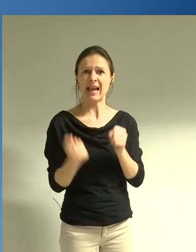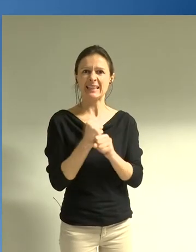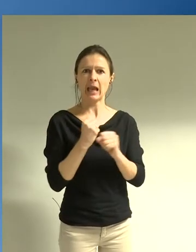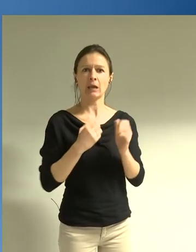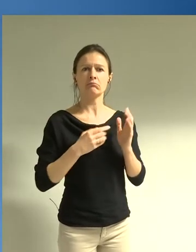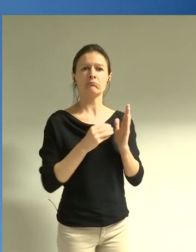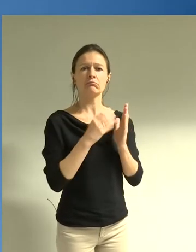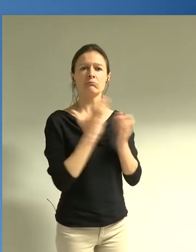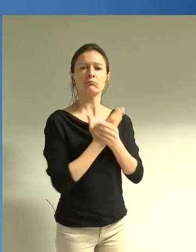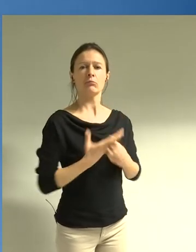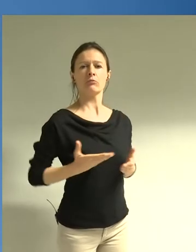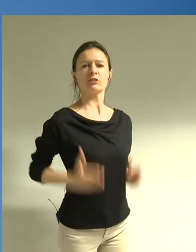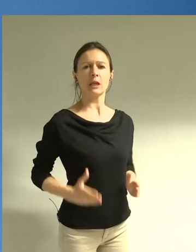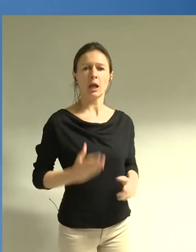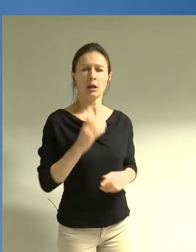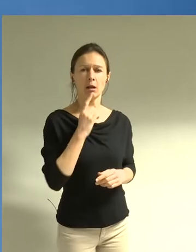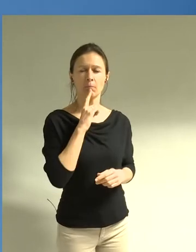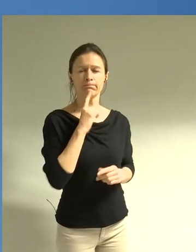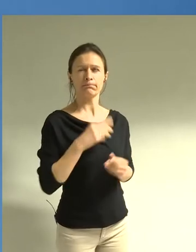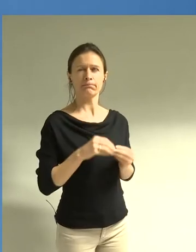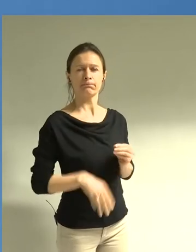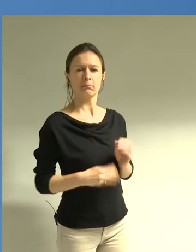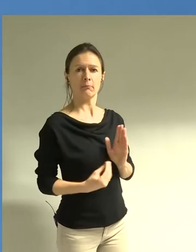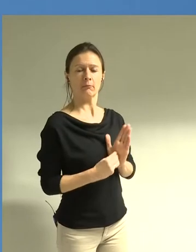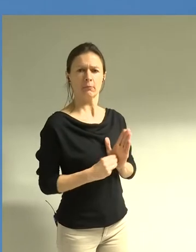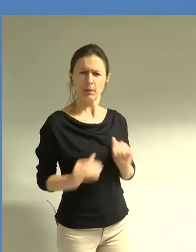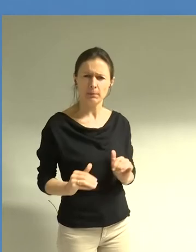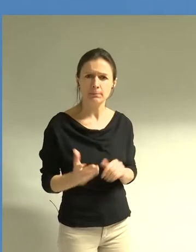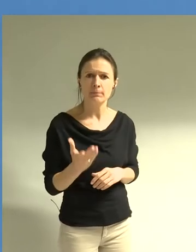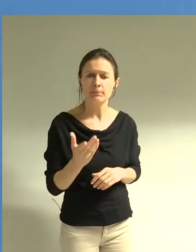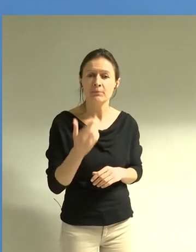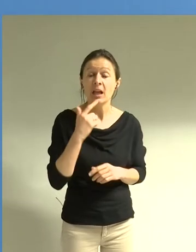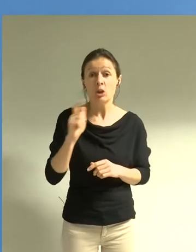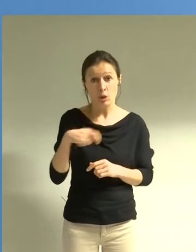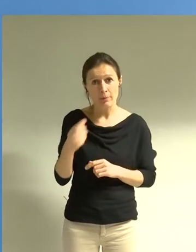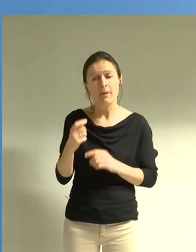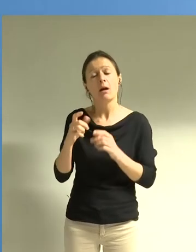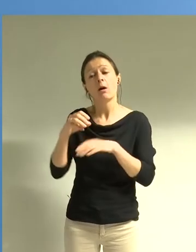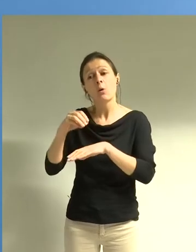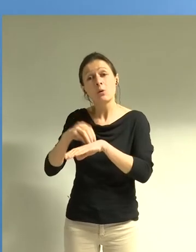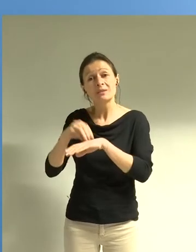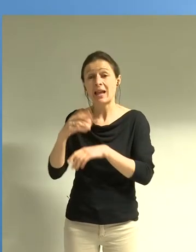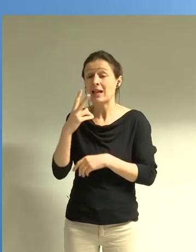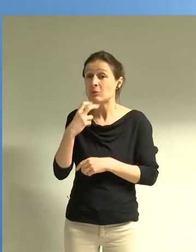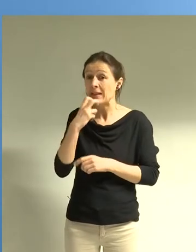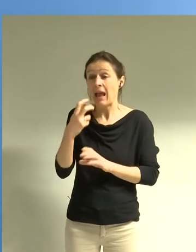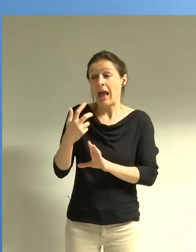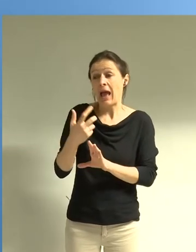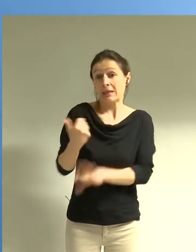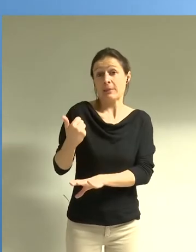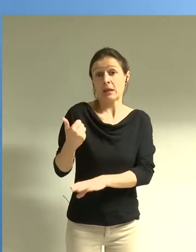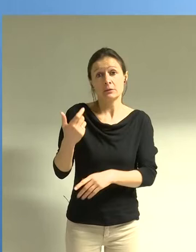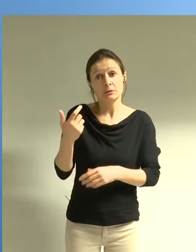ne dépend pas des conseils citoyens indépendants mais de tous les deux mais de tous les grenoblois donc